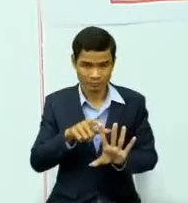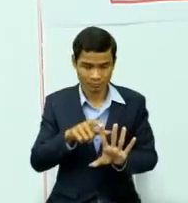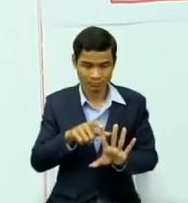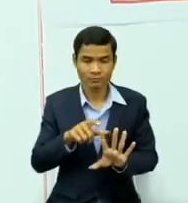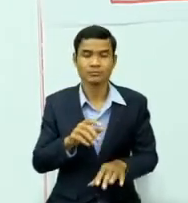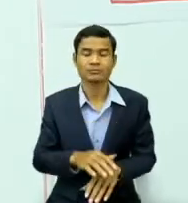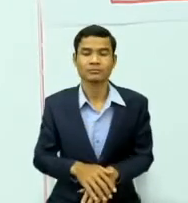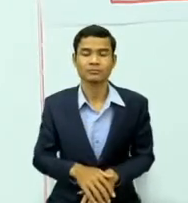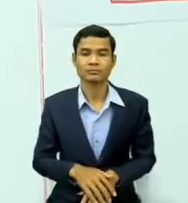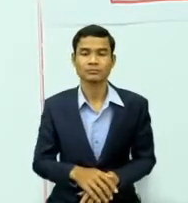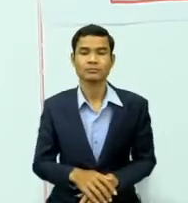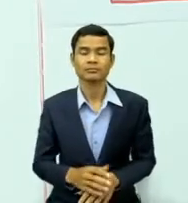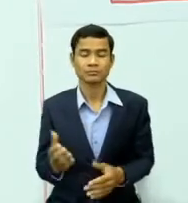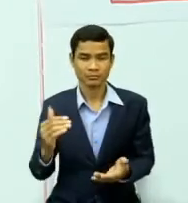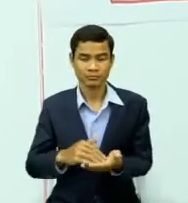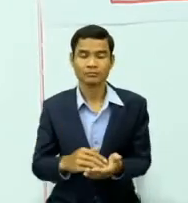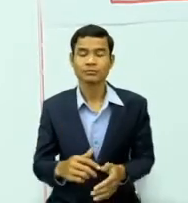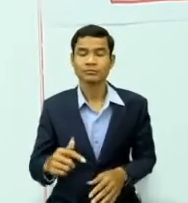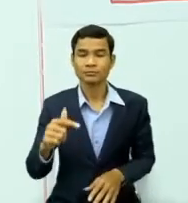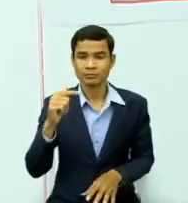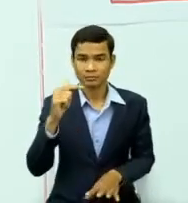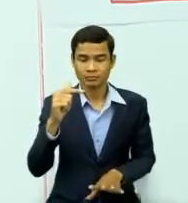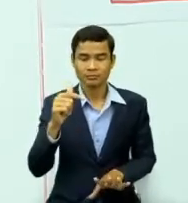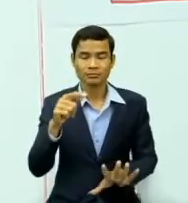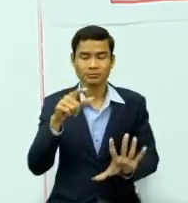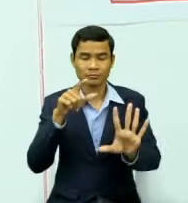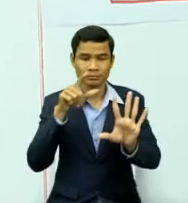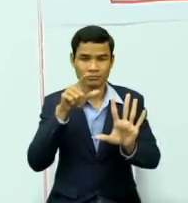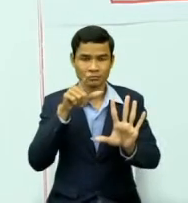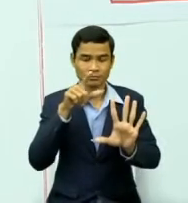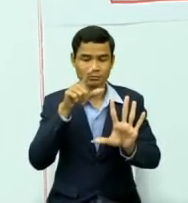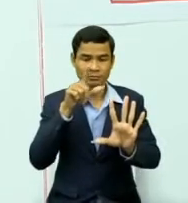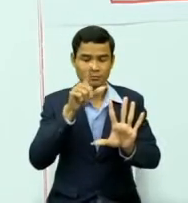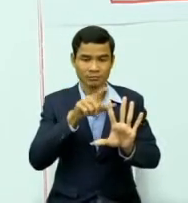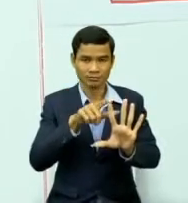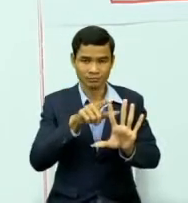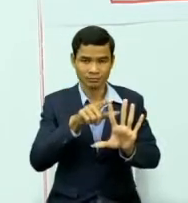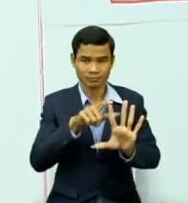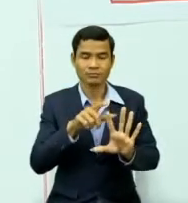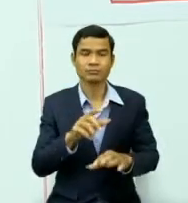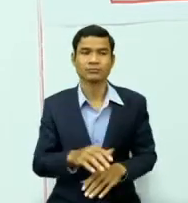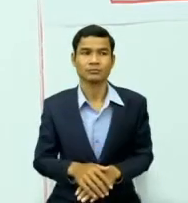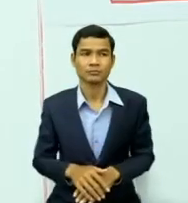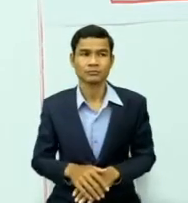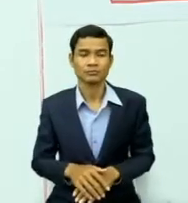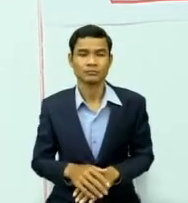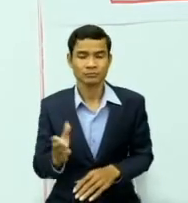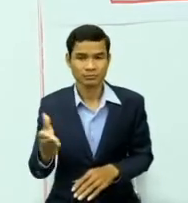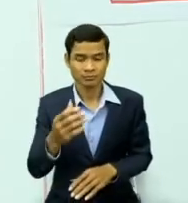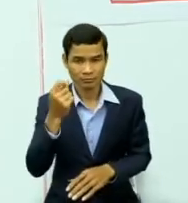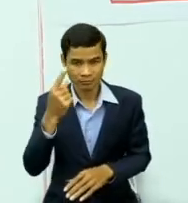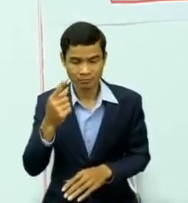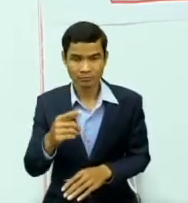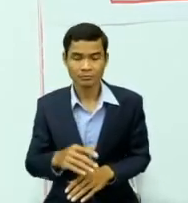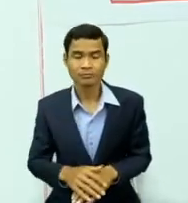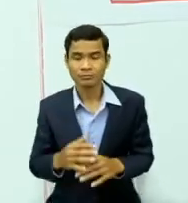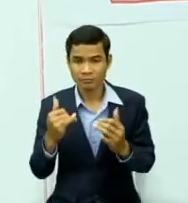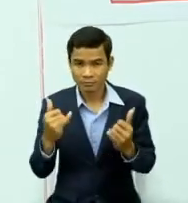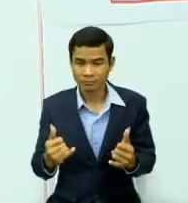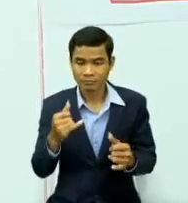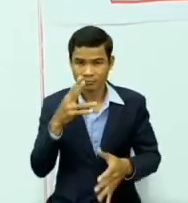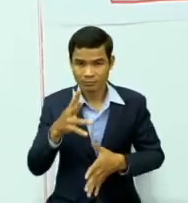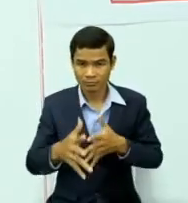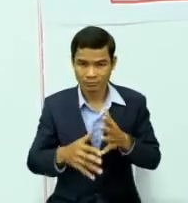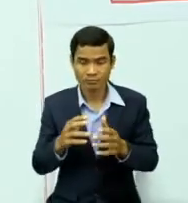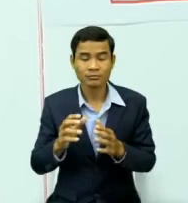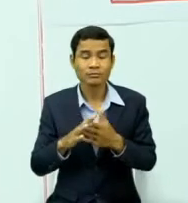ngò đoàn tiết ngơ sầm lạp pi ngò còn toàn hỏi chạy lấy dừng